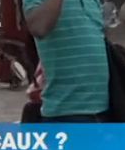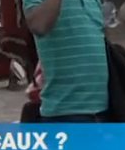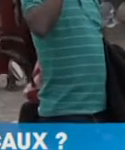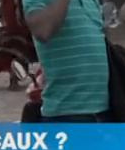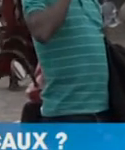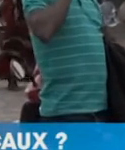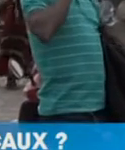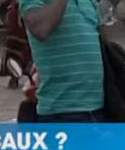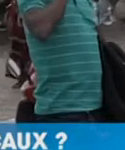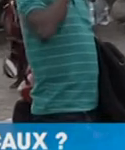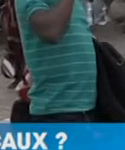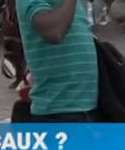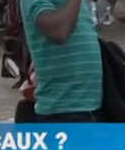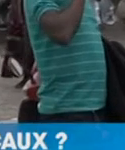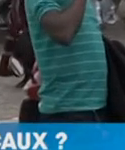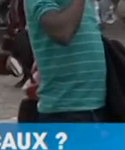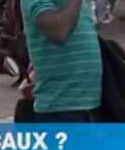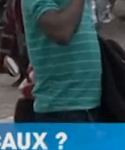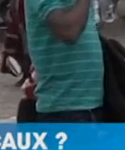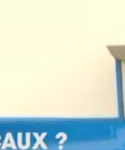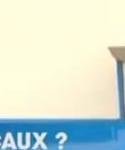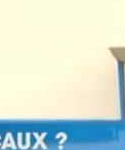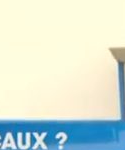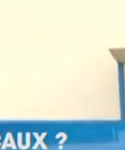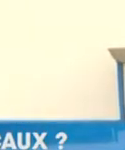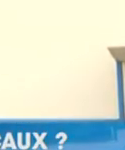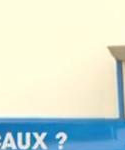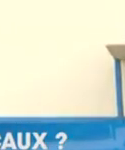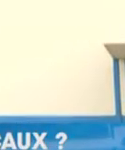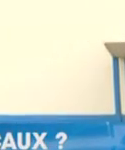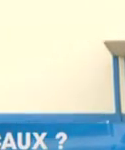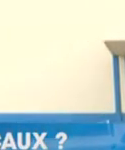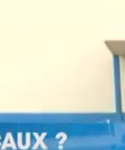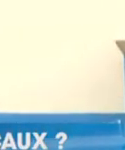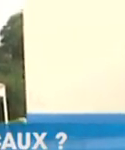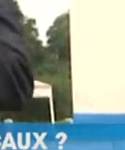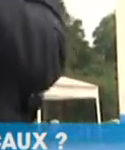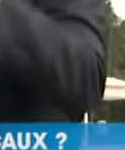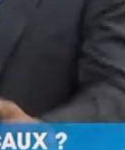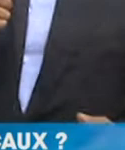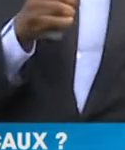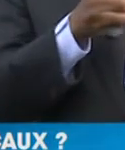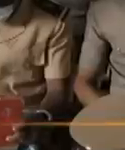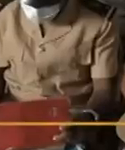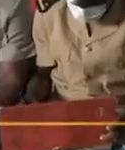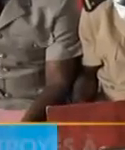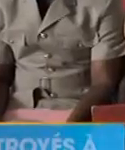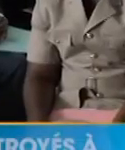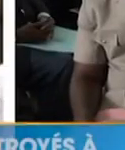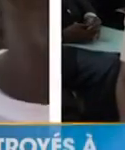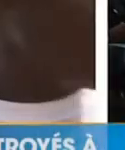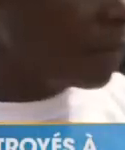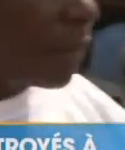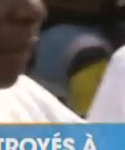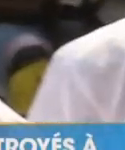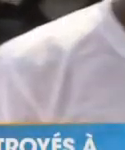alors ministre d'État, ministre de l'Intérieur et de la Sécurité. Des efforts et actions qui ont porté leurs fruits. Dans cette édition,